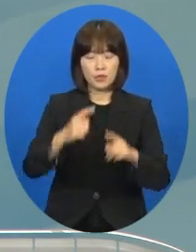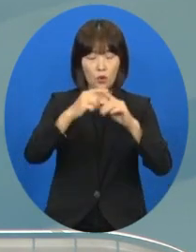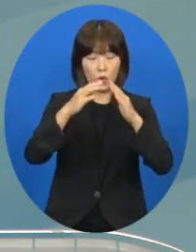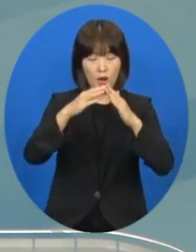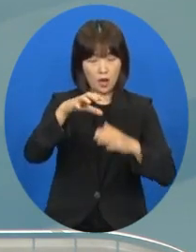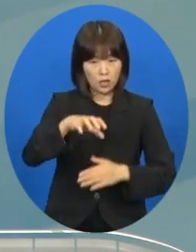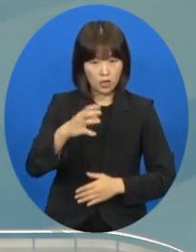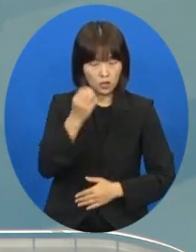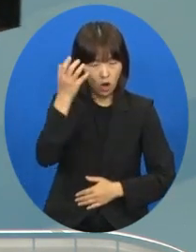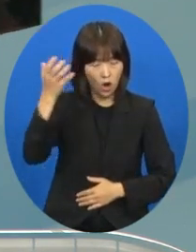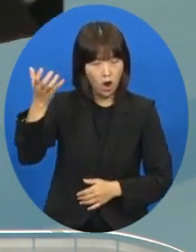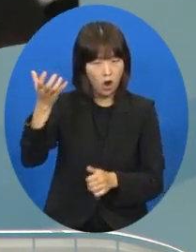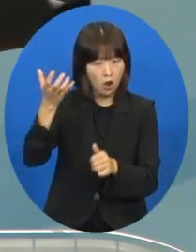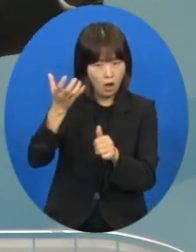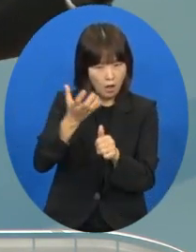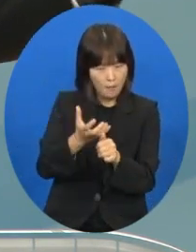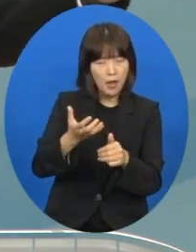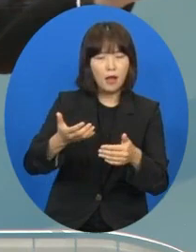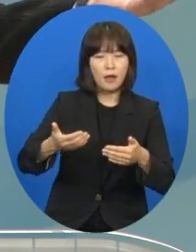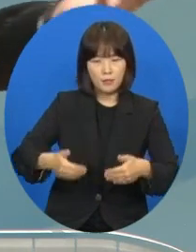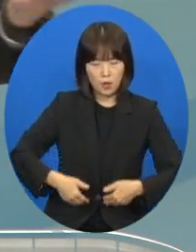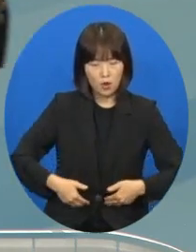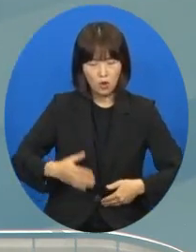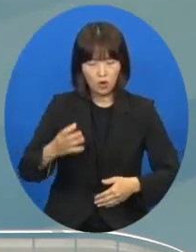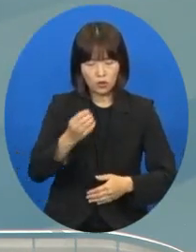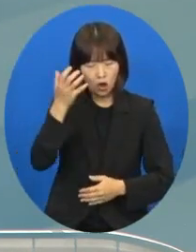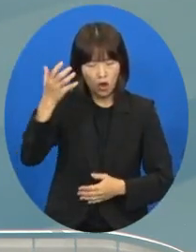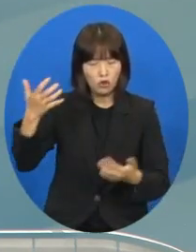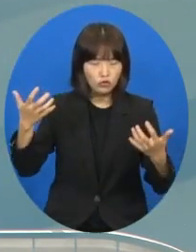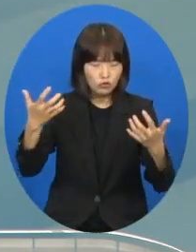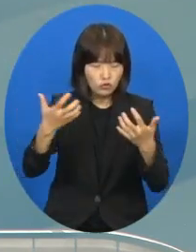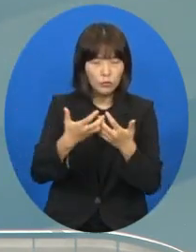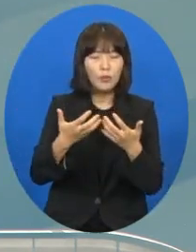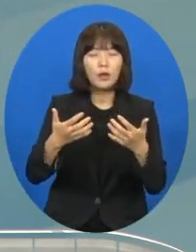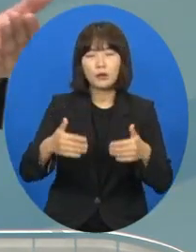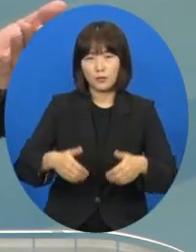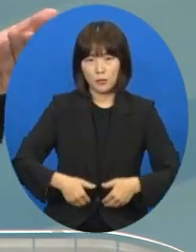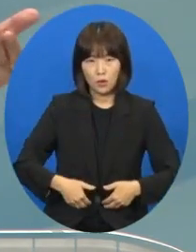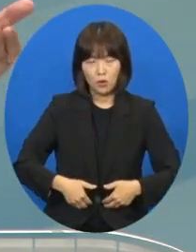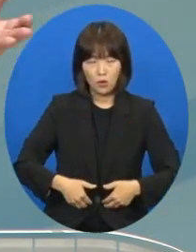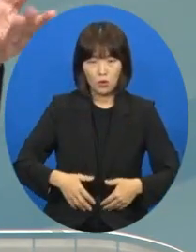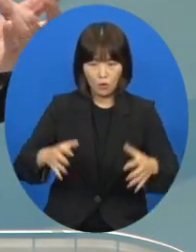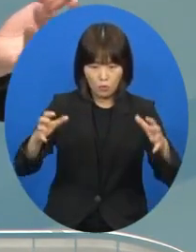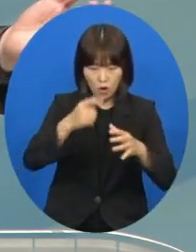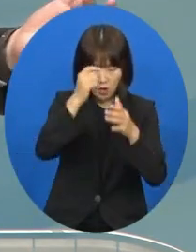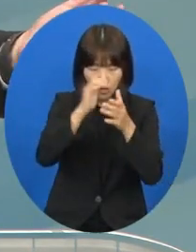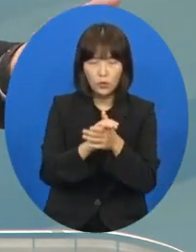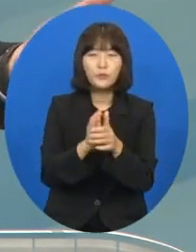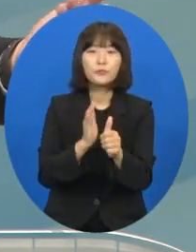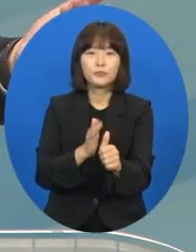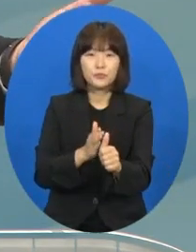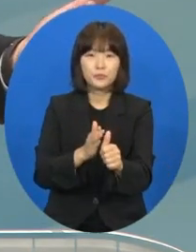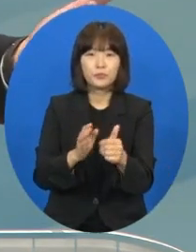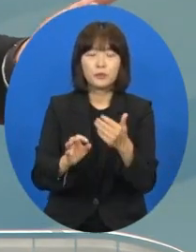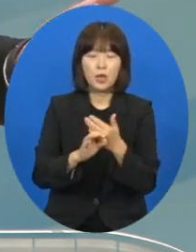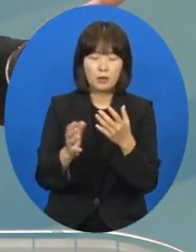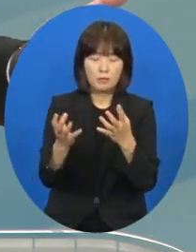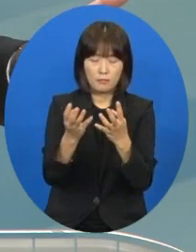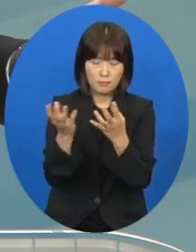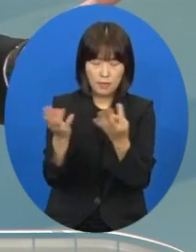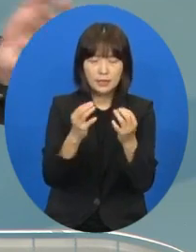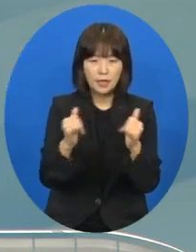성령 받아야 됩니다. 성령 충만해야 됩니다. 우리 모여 기도합시다. 아마 많은 분들이 그러면 오실지